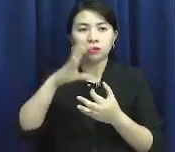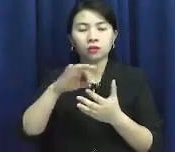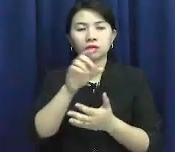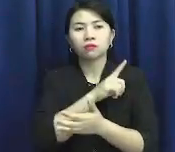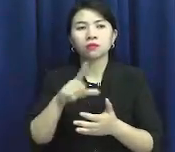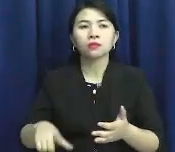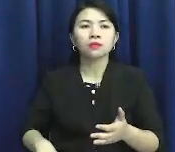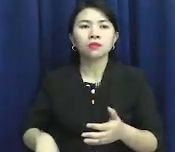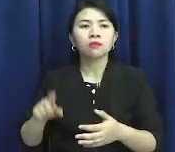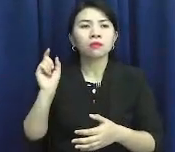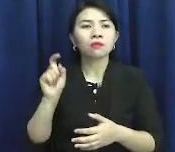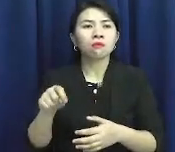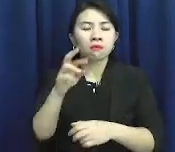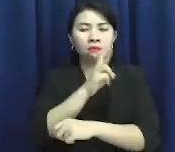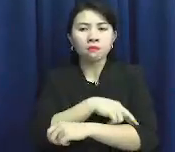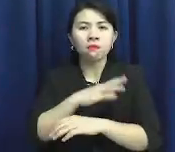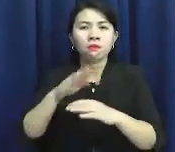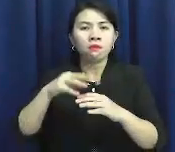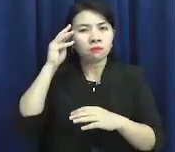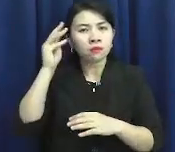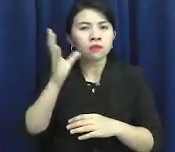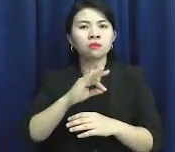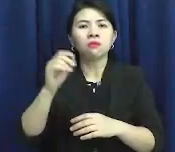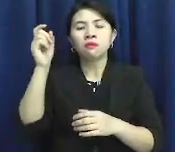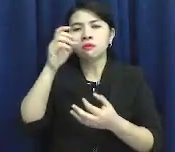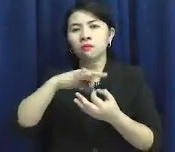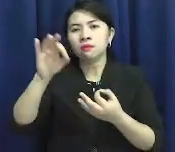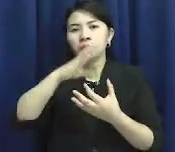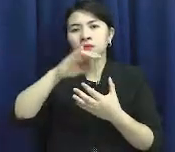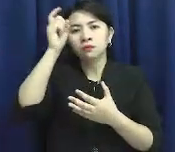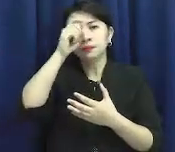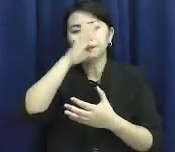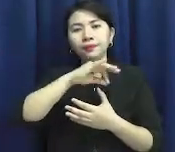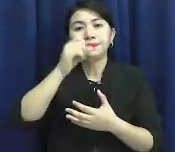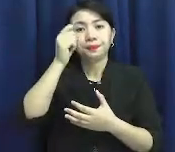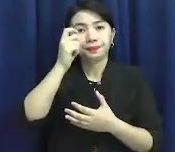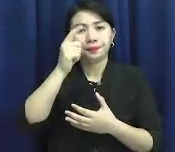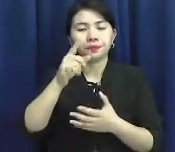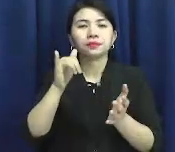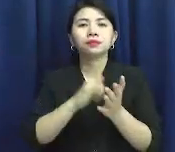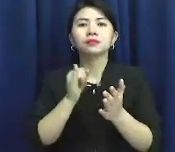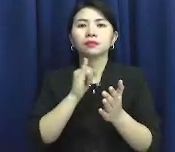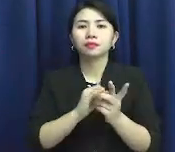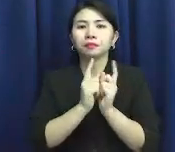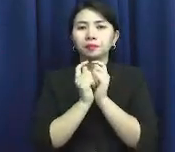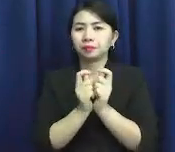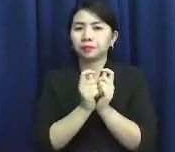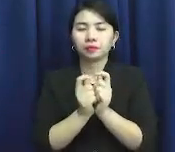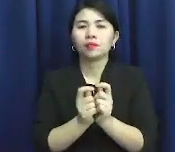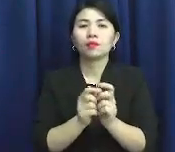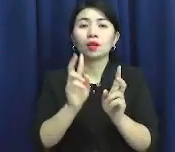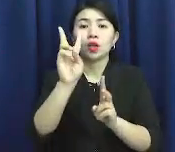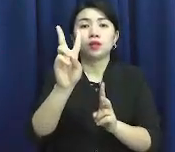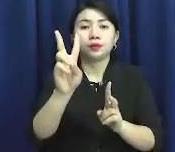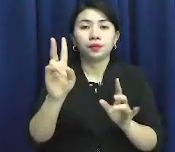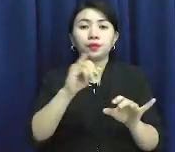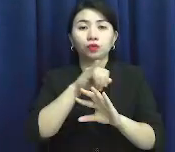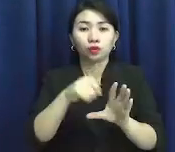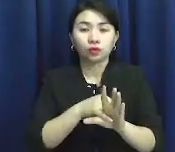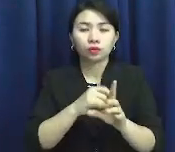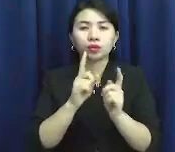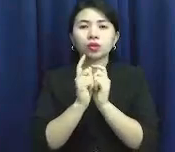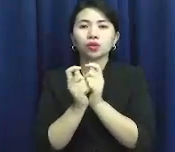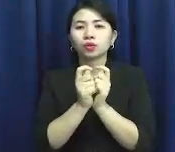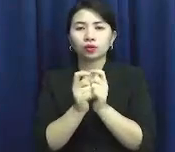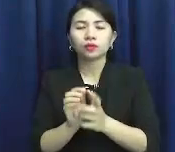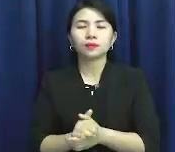Anong kasunod? The Spirit of wisdom and understanding. Magkasama yun, ibig sabihin. Kaya nga may conjunction eh.